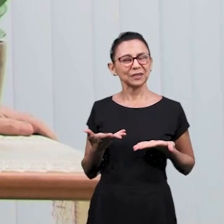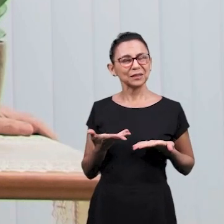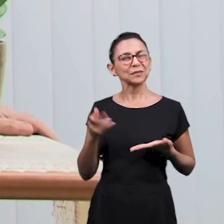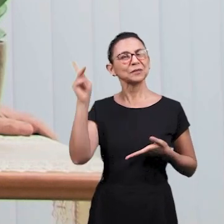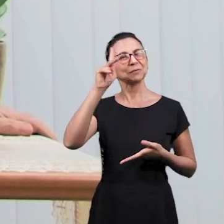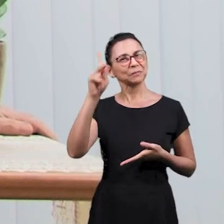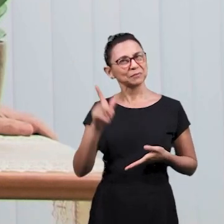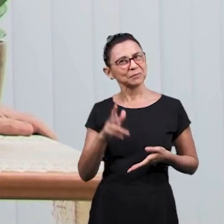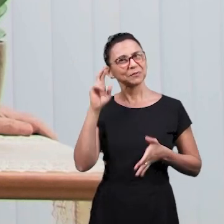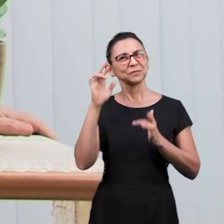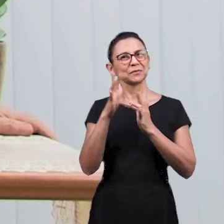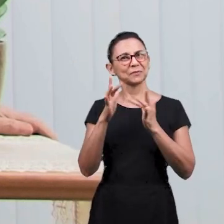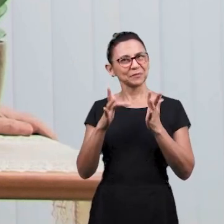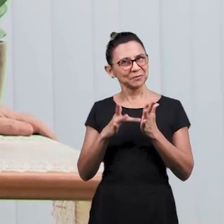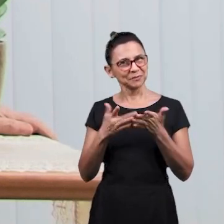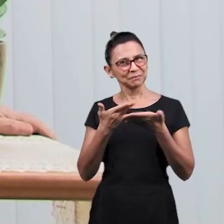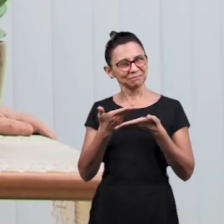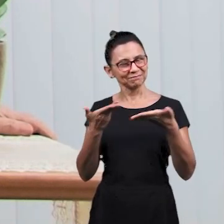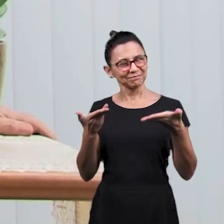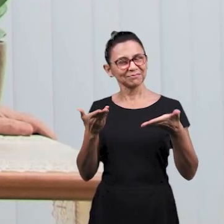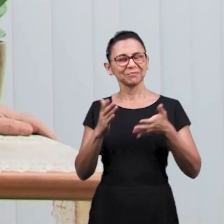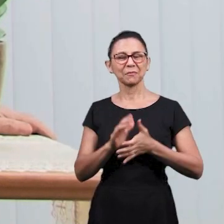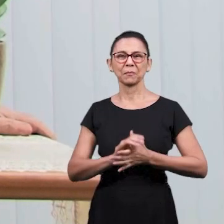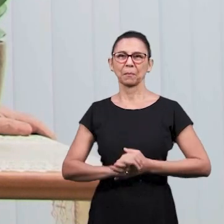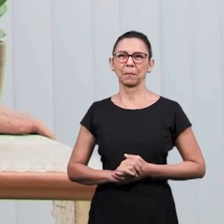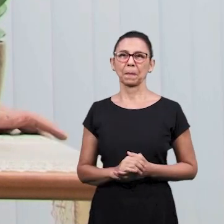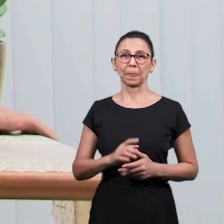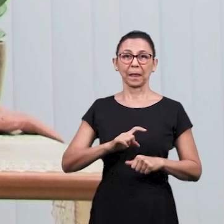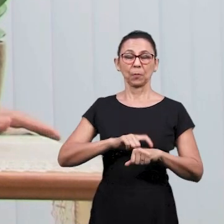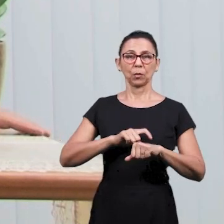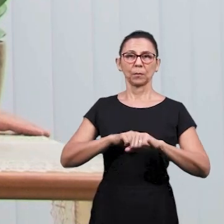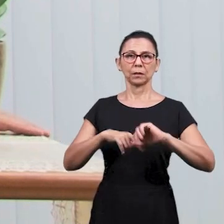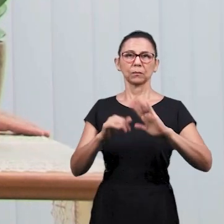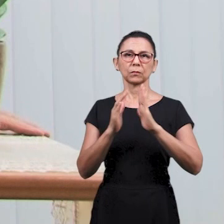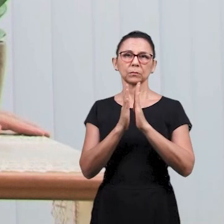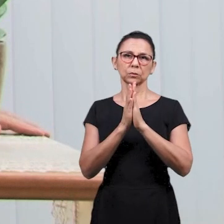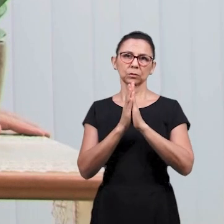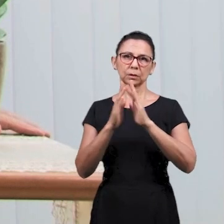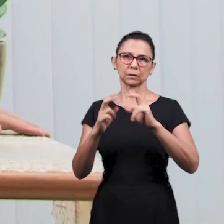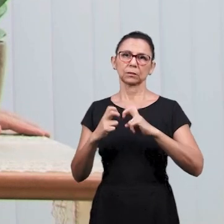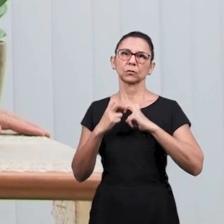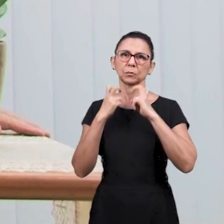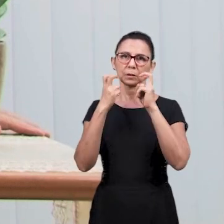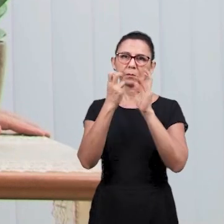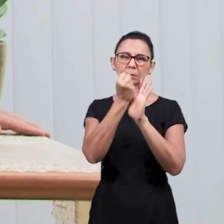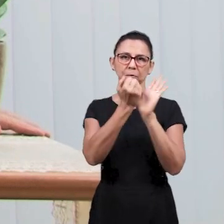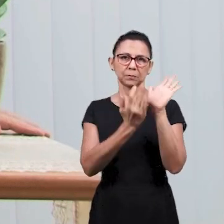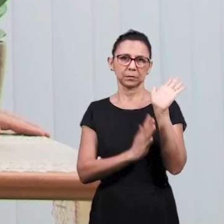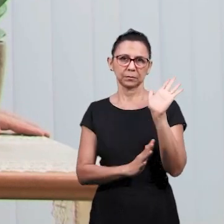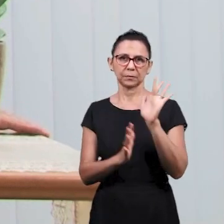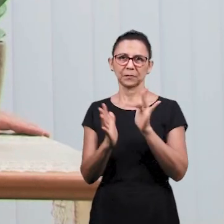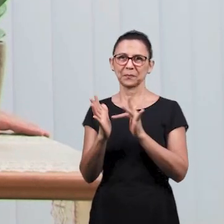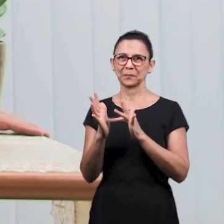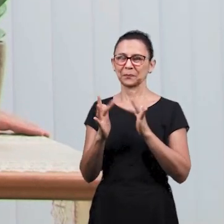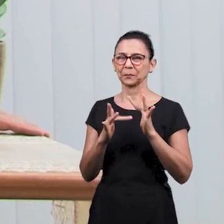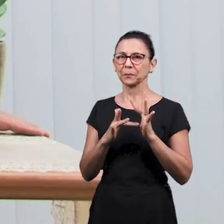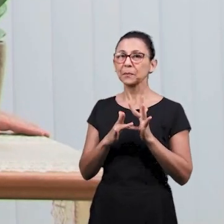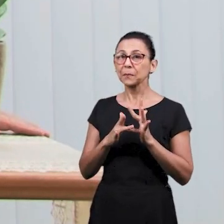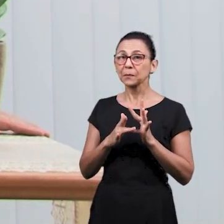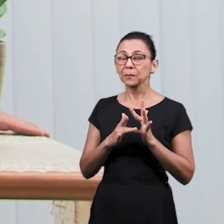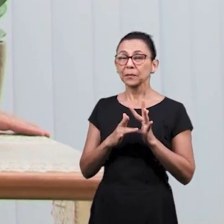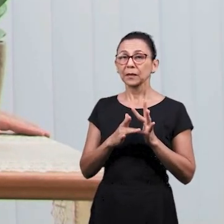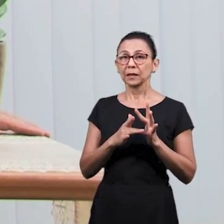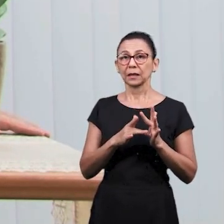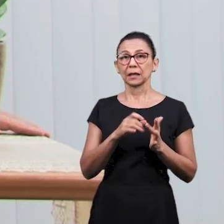Добро пожаловать, и мы также приветствуем вас миром Господа Иисуса. И в этот момент мы помолимся,